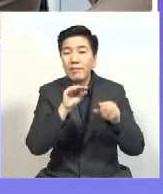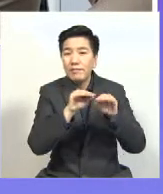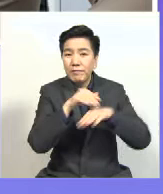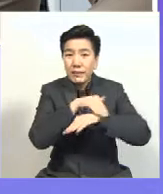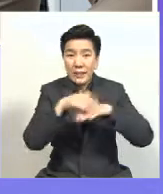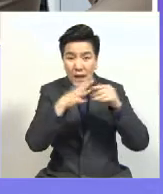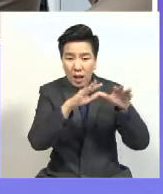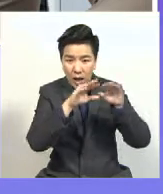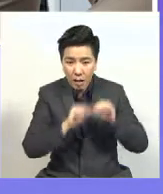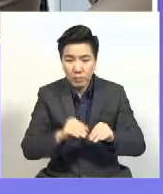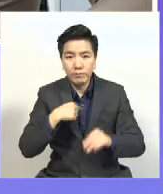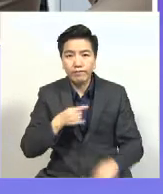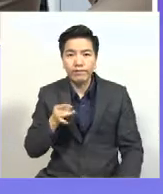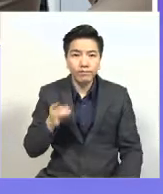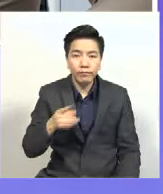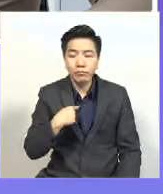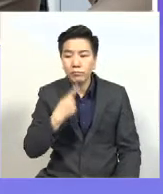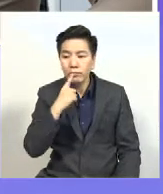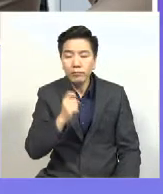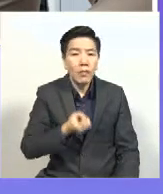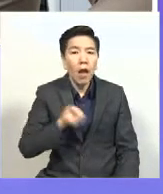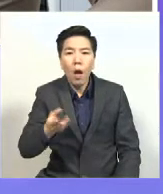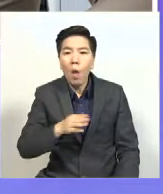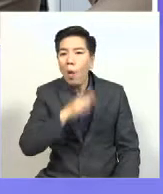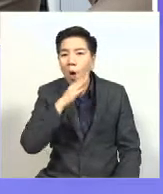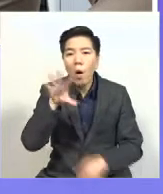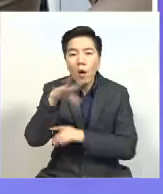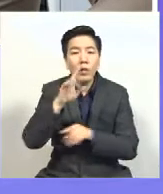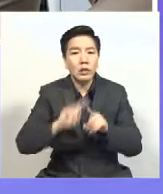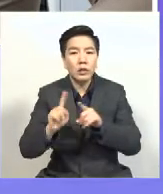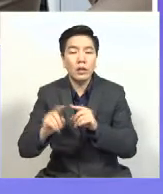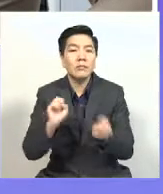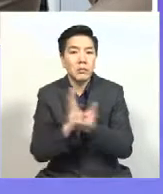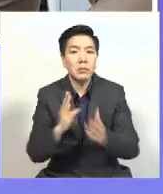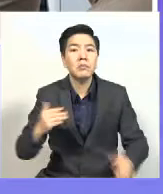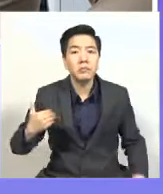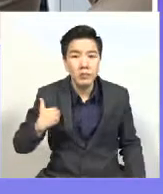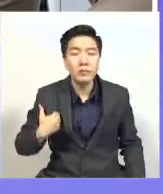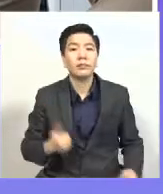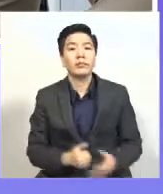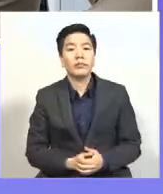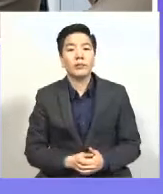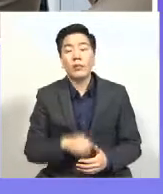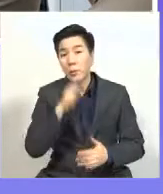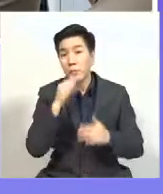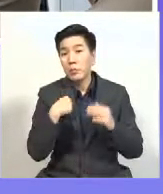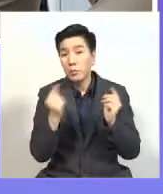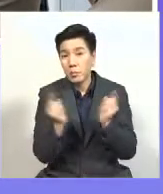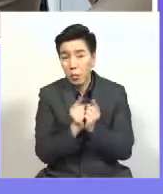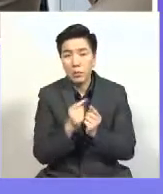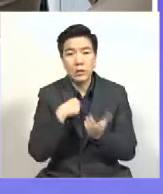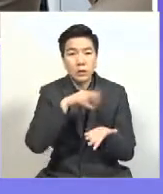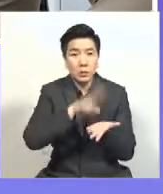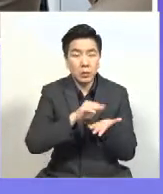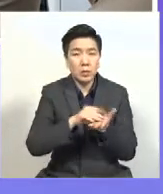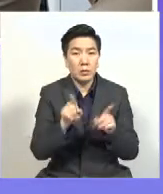ามาให้ร้ายกล่าวว่าผู้อื่นหรือแม้แต่เอามาหลอกลวงผู้อื่นได้ครับ ถ้าเราพบว่ามีการนำเข้า